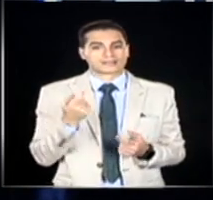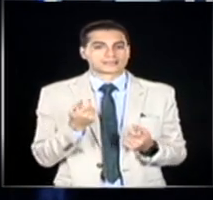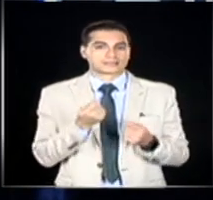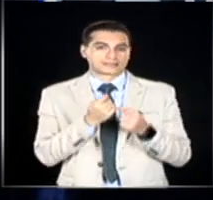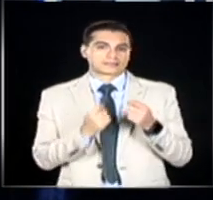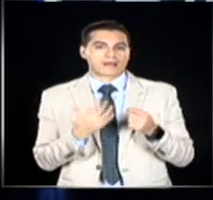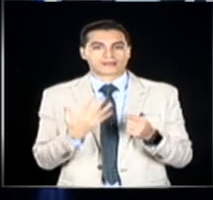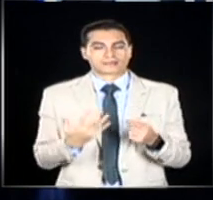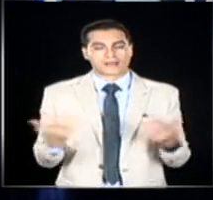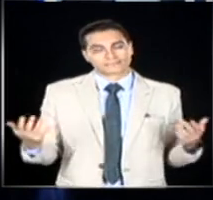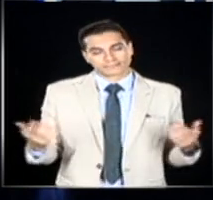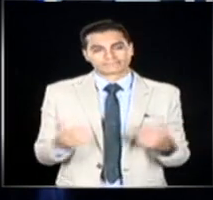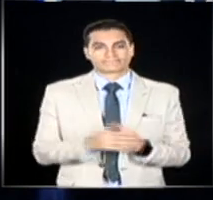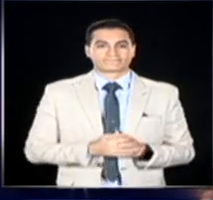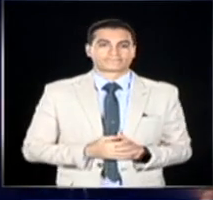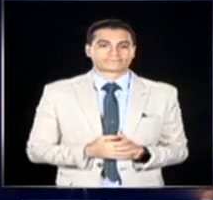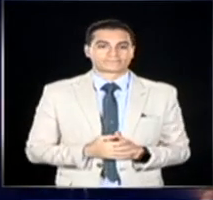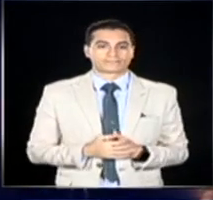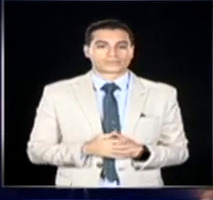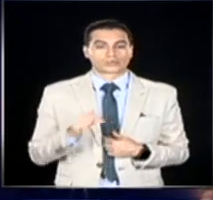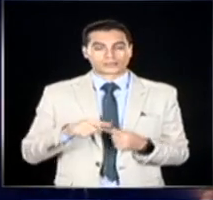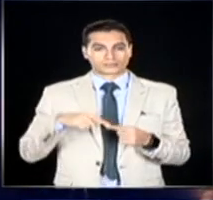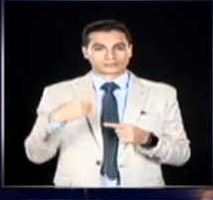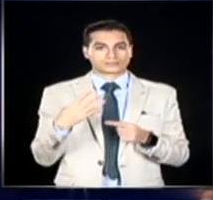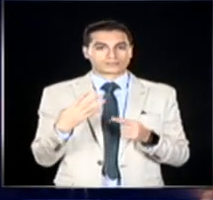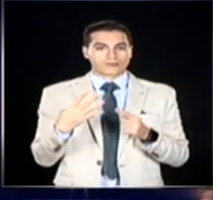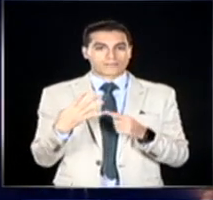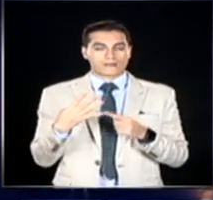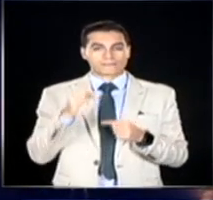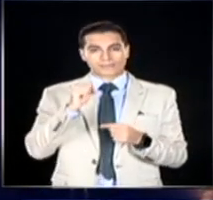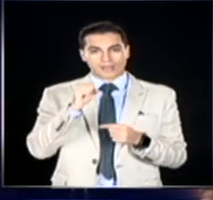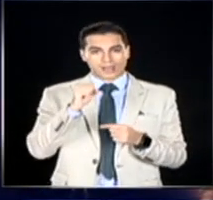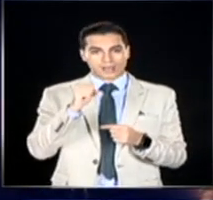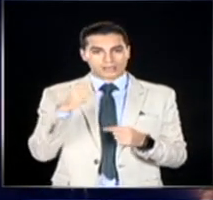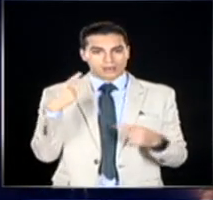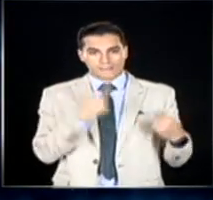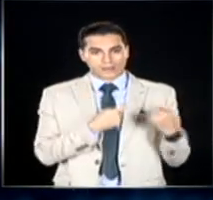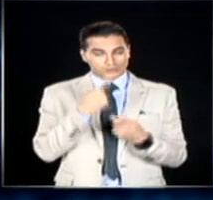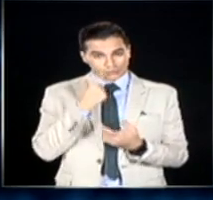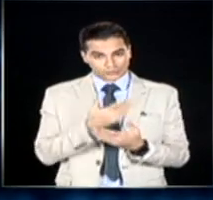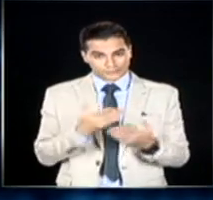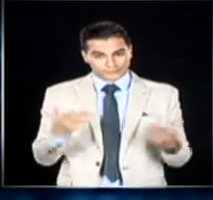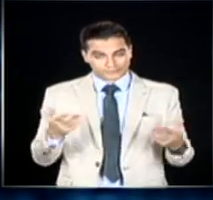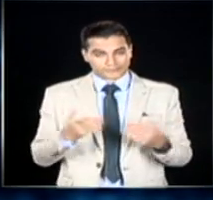محمد أبو الفتوح ناقص 5. ودلوقتي مع الفقرة الرابعة، فقرة ضربات الجزاء.